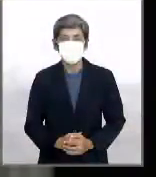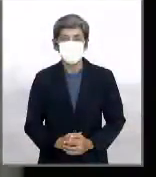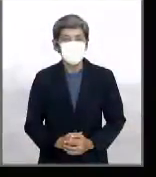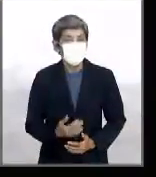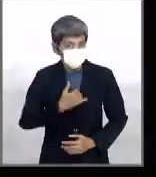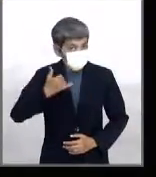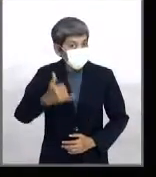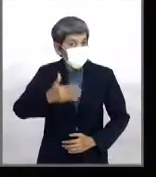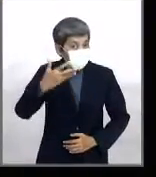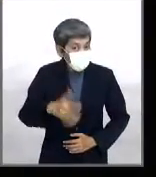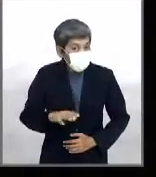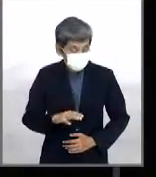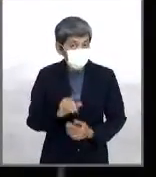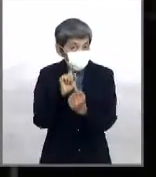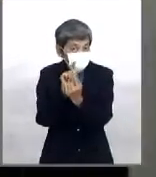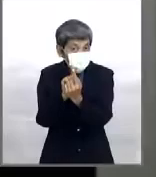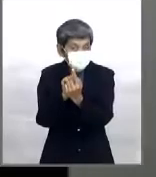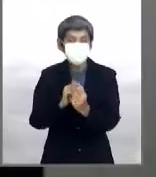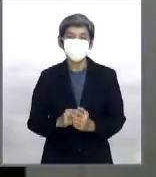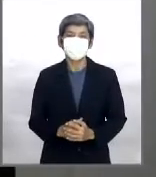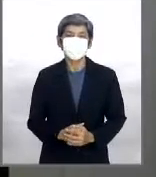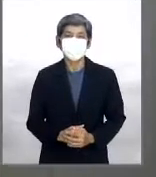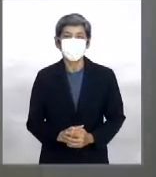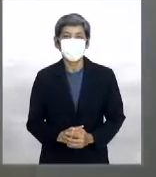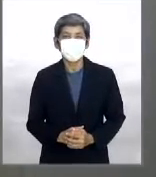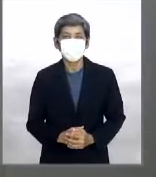บ้านแขกรับเชิญกันแล้วค่ะเดี๋ยวเราเข้าไปหาเขากันนะคะ